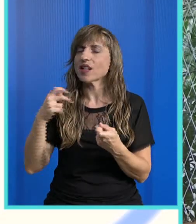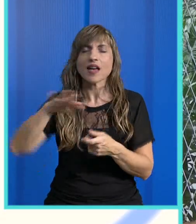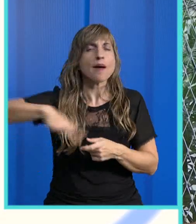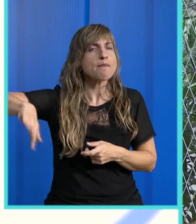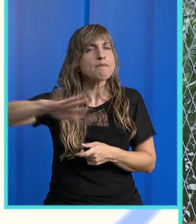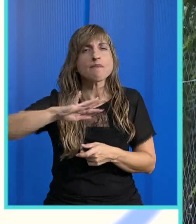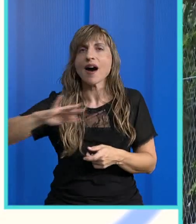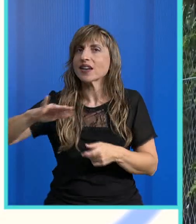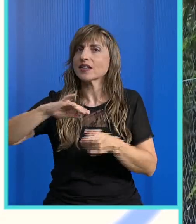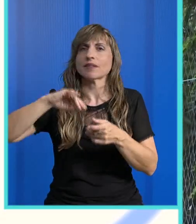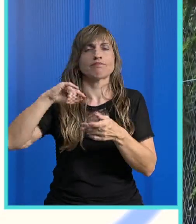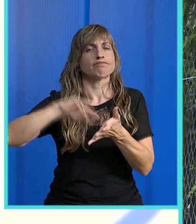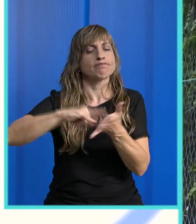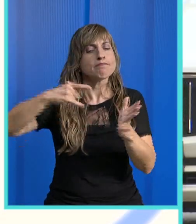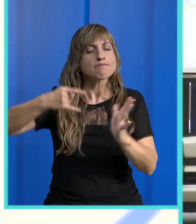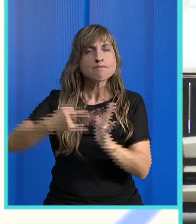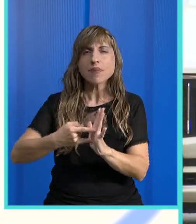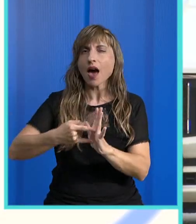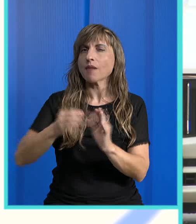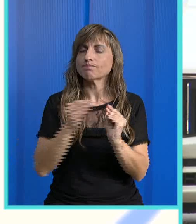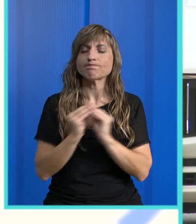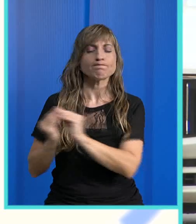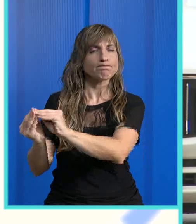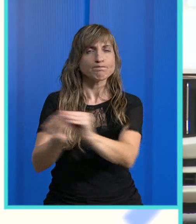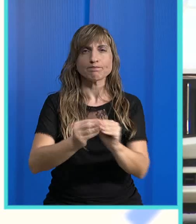mateixa línia que van acordar en el darrer ple municipal.